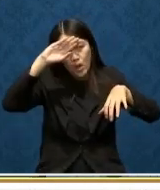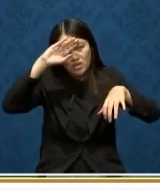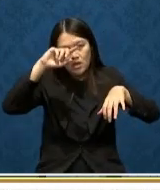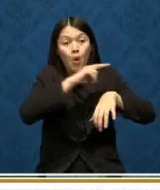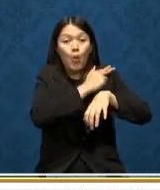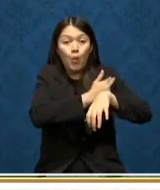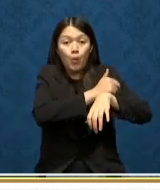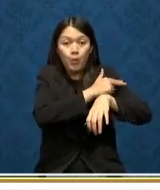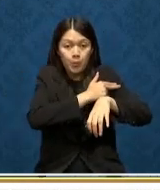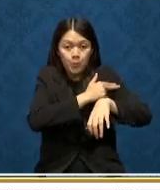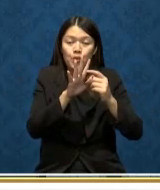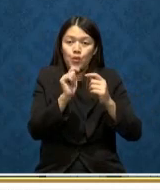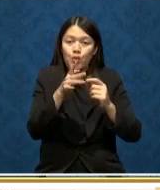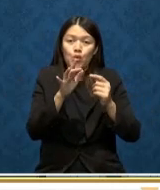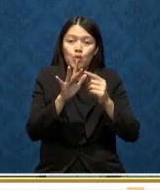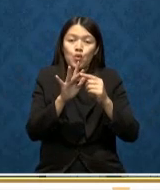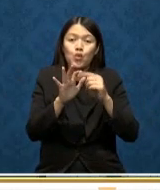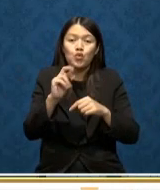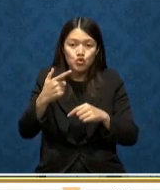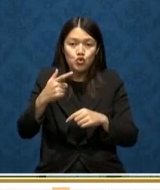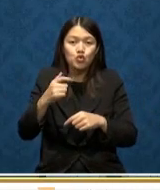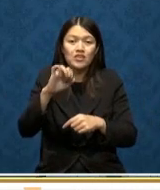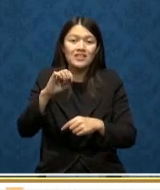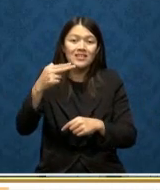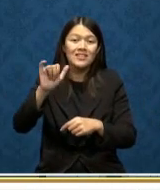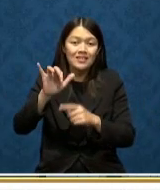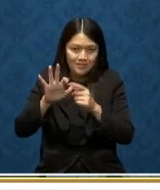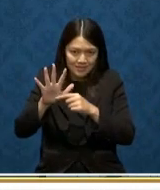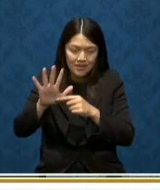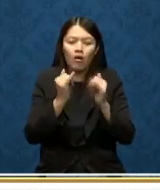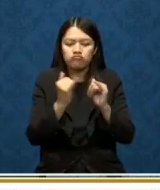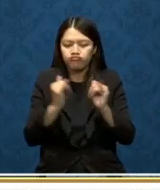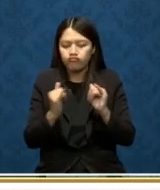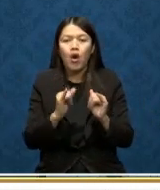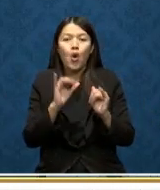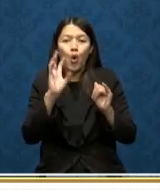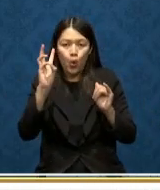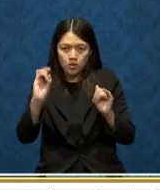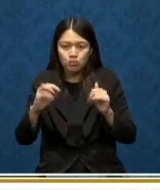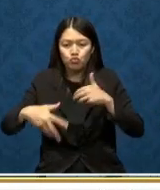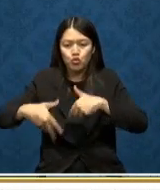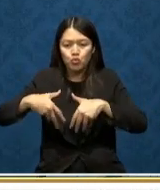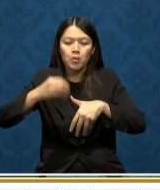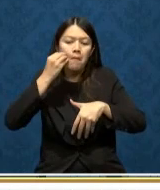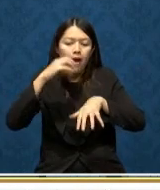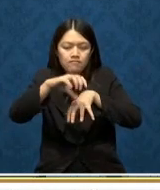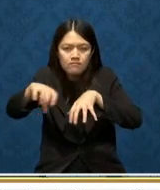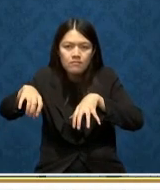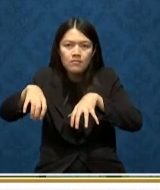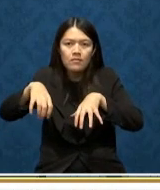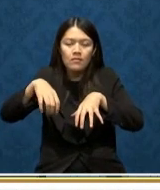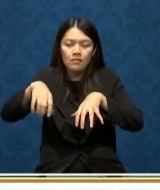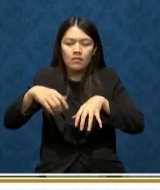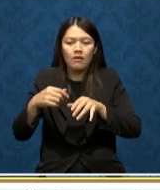ของโงปรยาบาลทุงใหญ่โรงปรยาทุงใหญ่เป็นโงปยาบาลขนาด 60 เตียงต้องรองรบประจาชนในพ้ที่ของอำเภอทุงใหญ